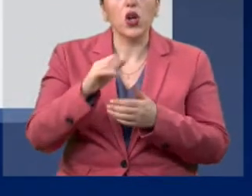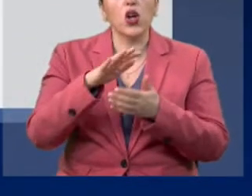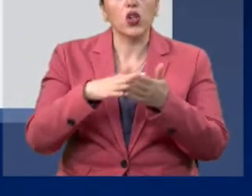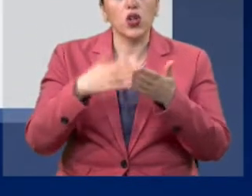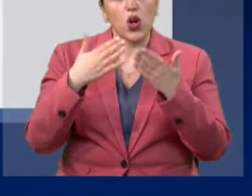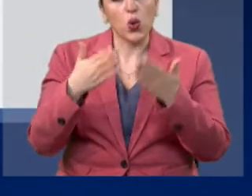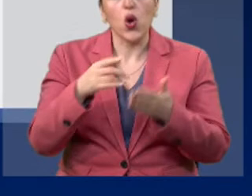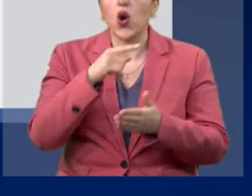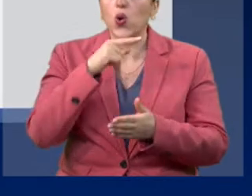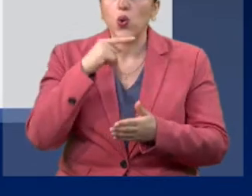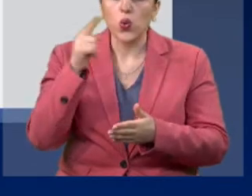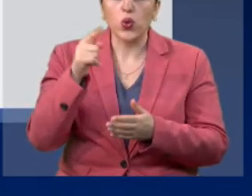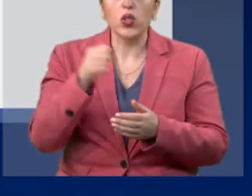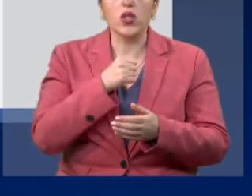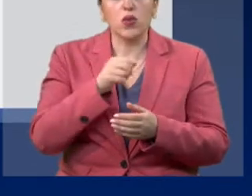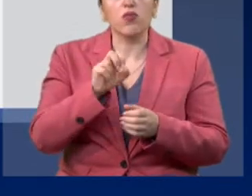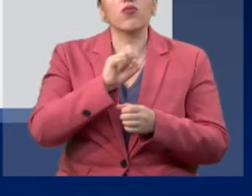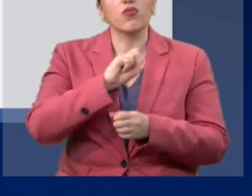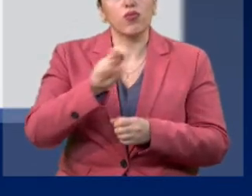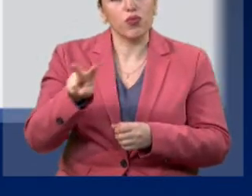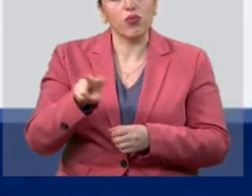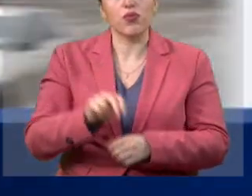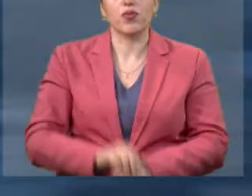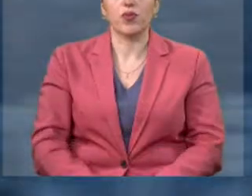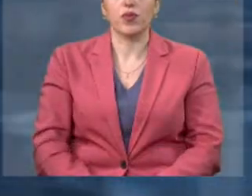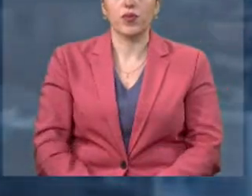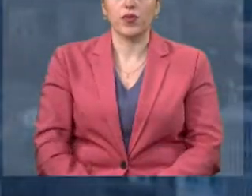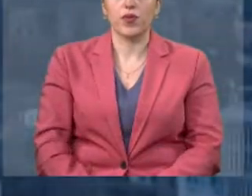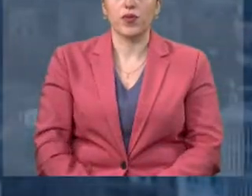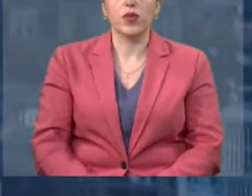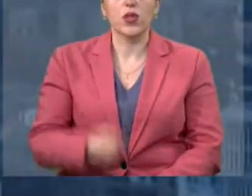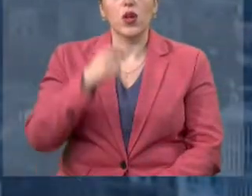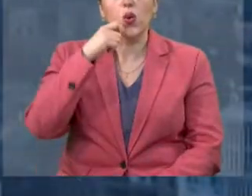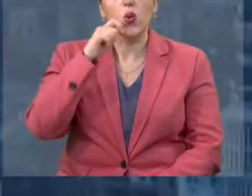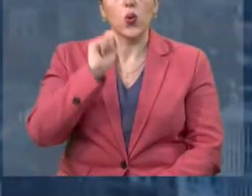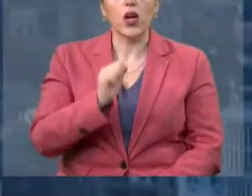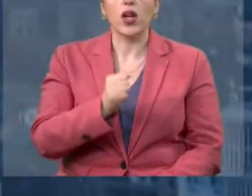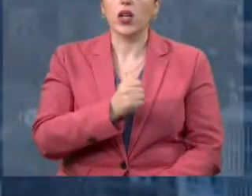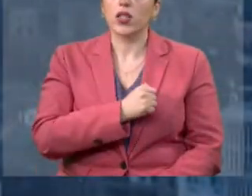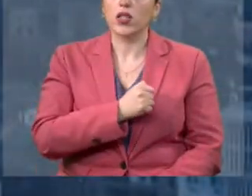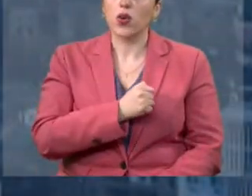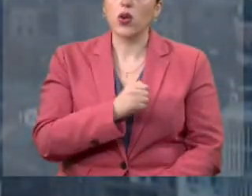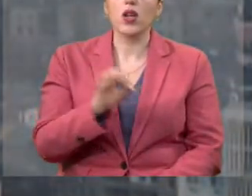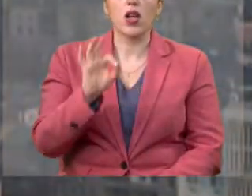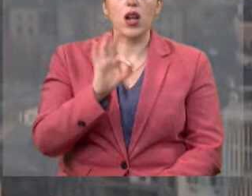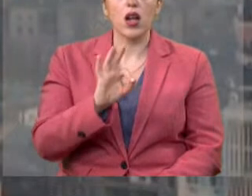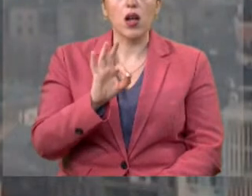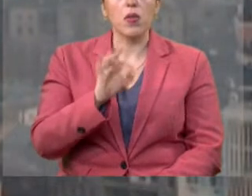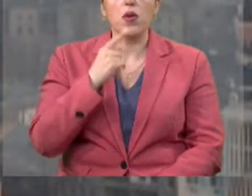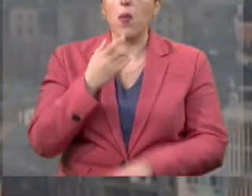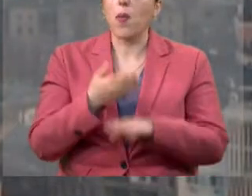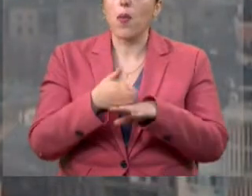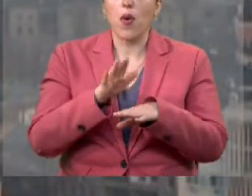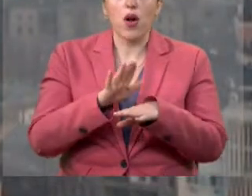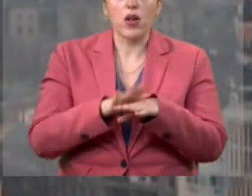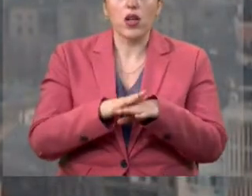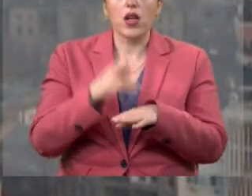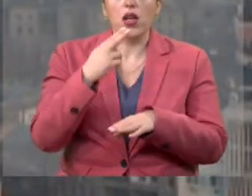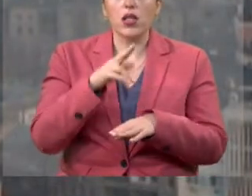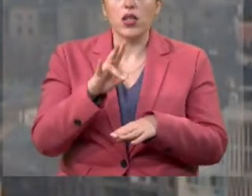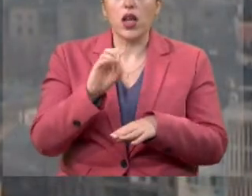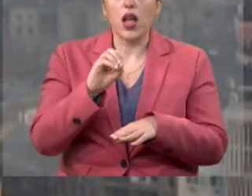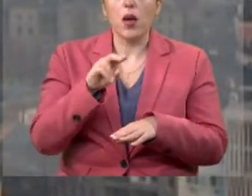շարունակում են գտնվել ռուսական զորքերի վերահսկողության տակ։ Ուկրաինական զորքերի համար անհամեմատ ավելի բարդ է կացությունը